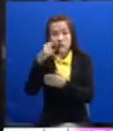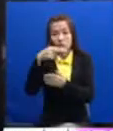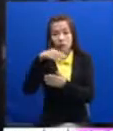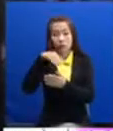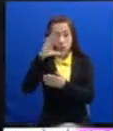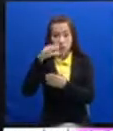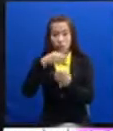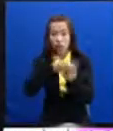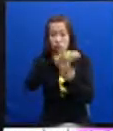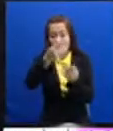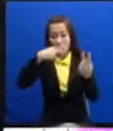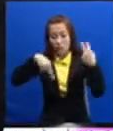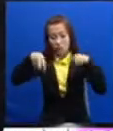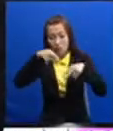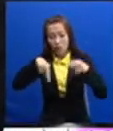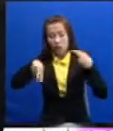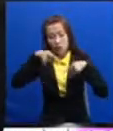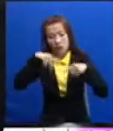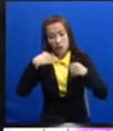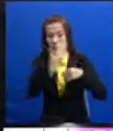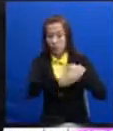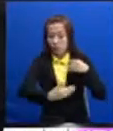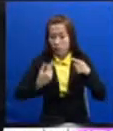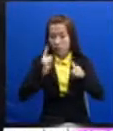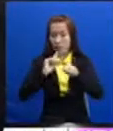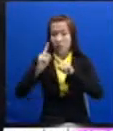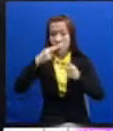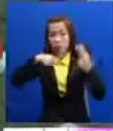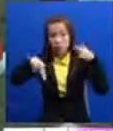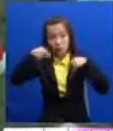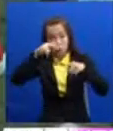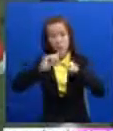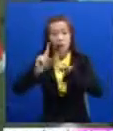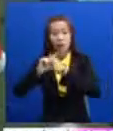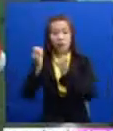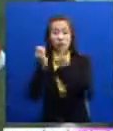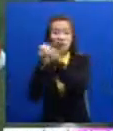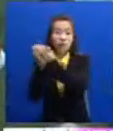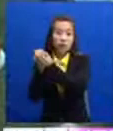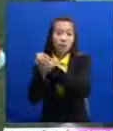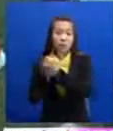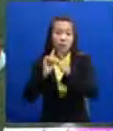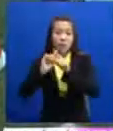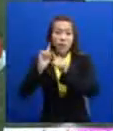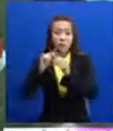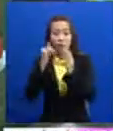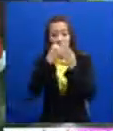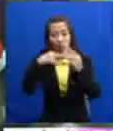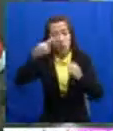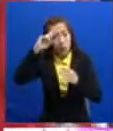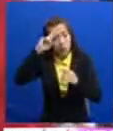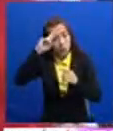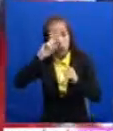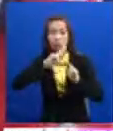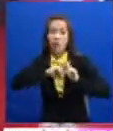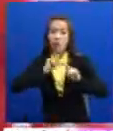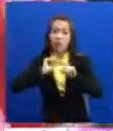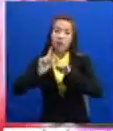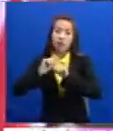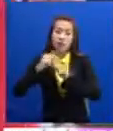วิธีการดูแลสุขภาพให้กับประชาชนโดยเฉพาะเด็กและผู้สูงอายุรวมถึงผู้ที่มีโรคประจำตัว